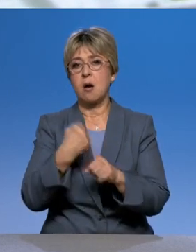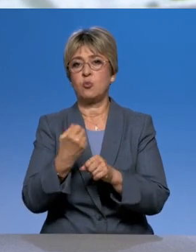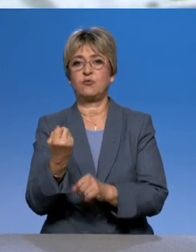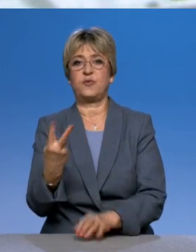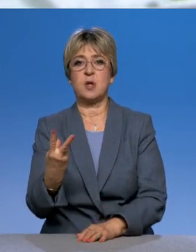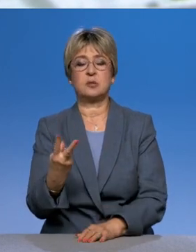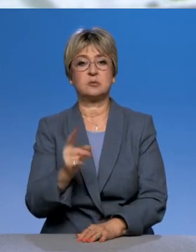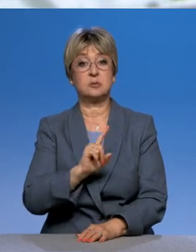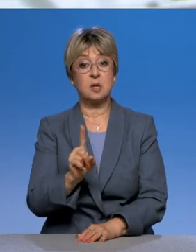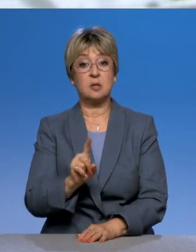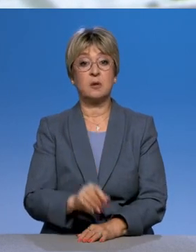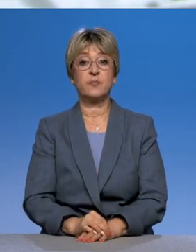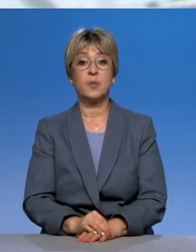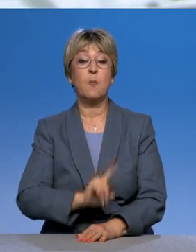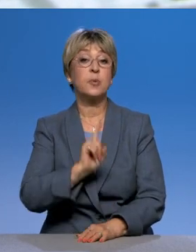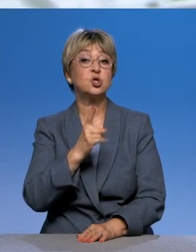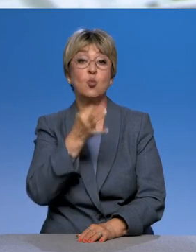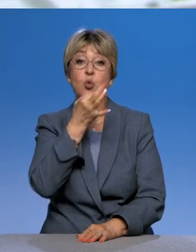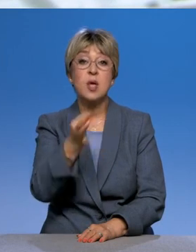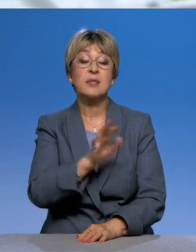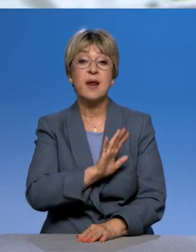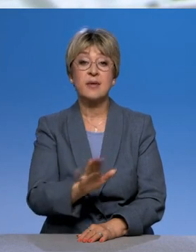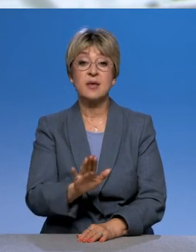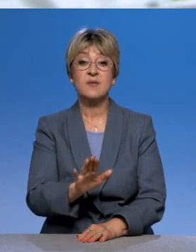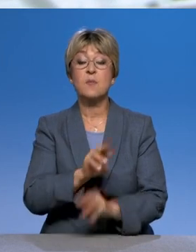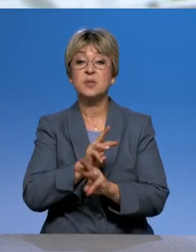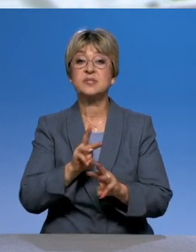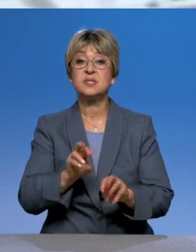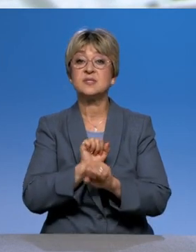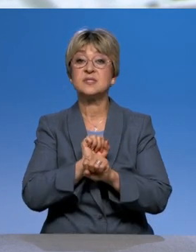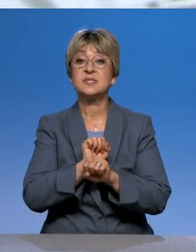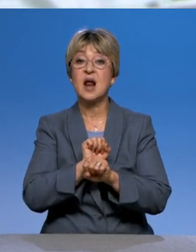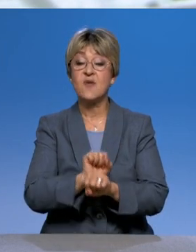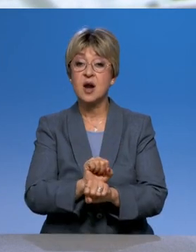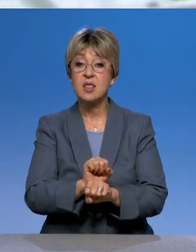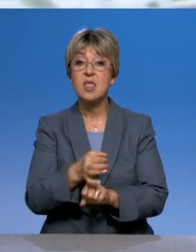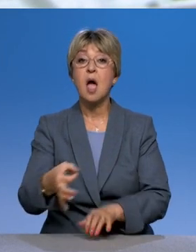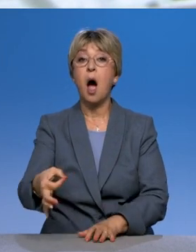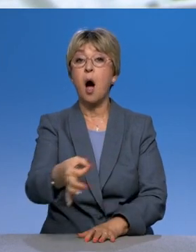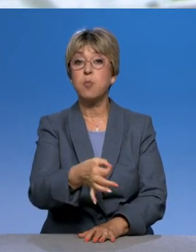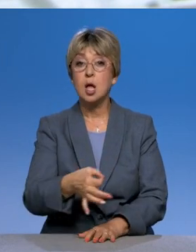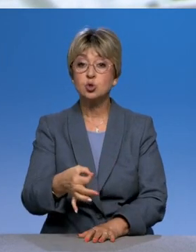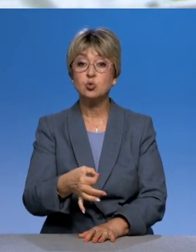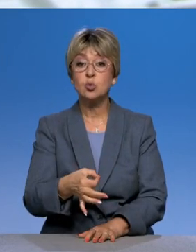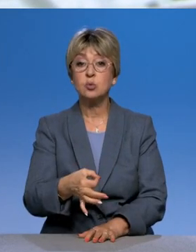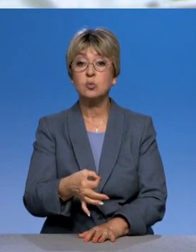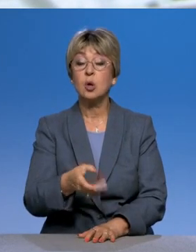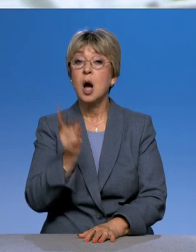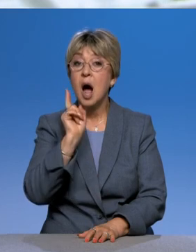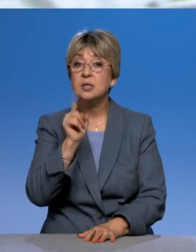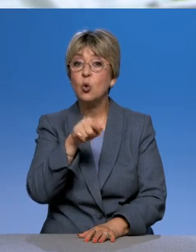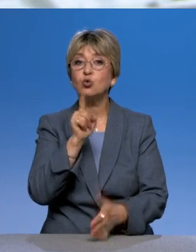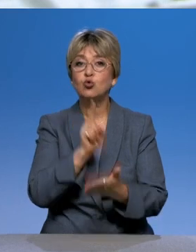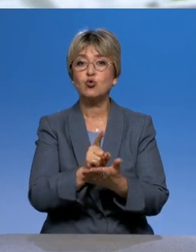перебор. Почему не отреагировала Минздрав, я областной так понимаю, да? Почему не отреагировал? Хотя он тоже